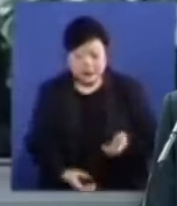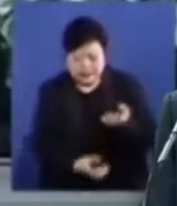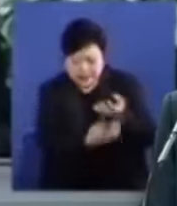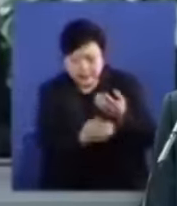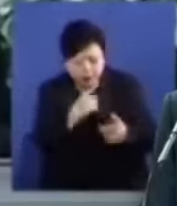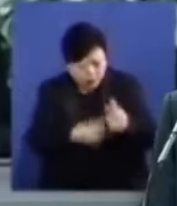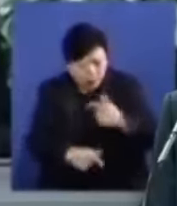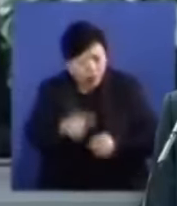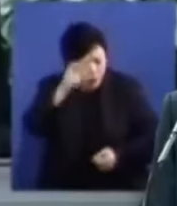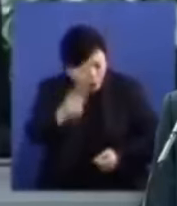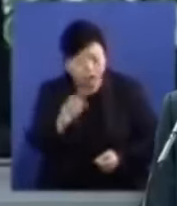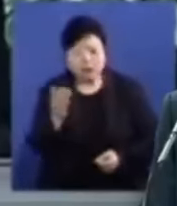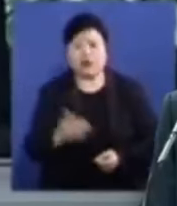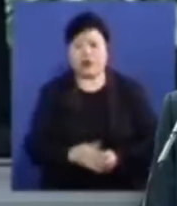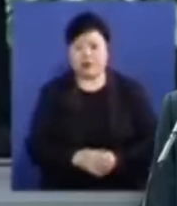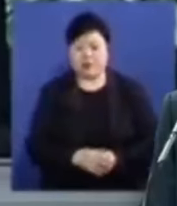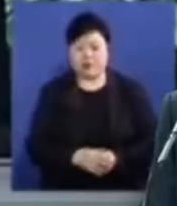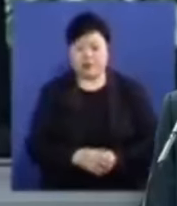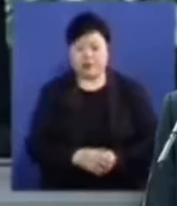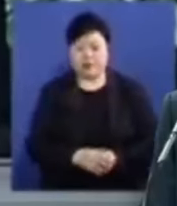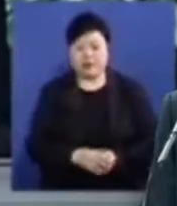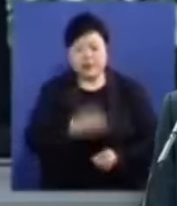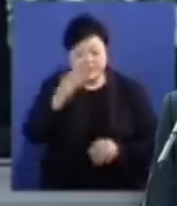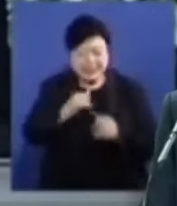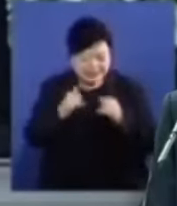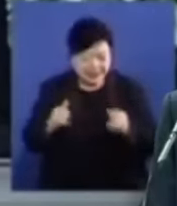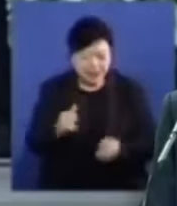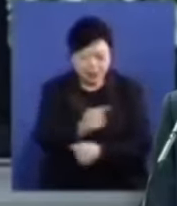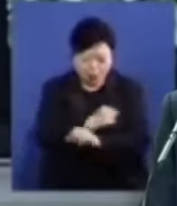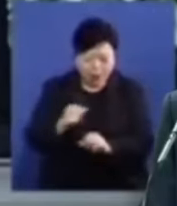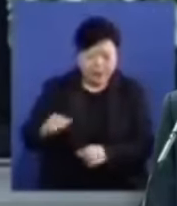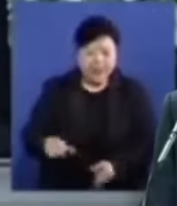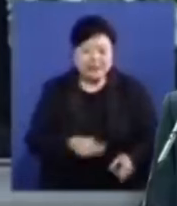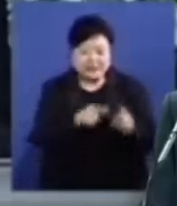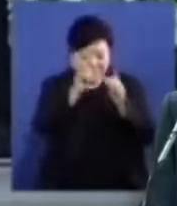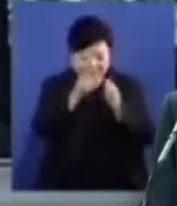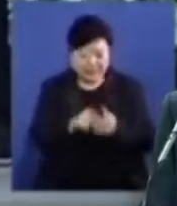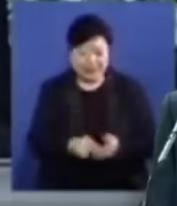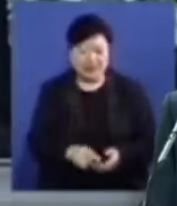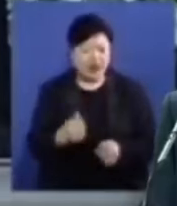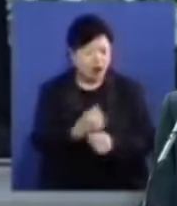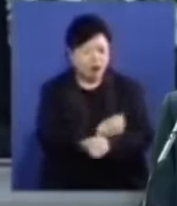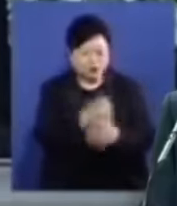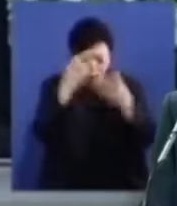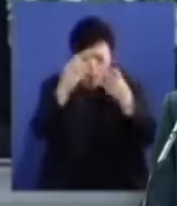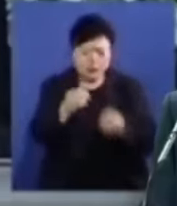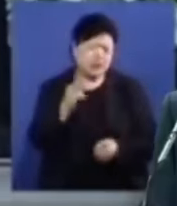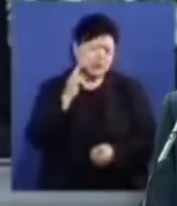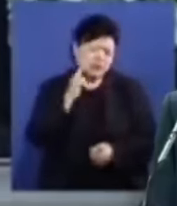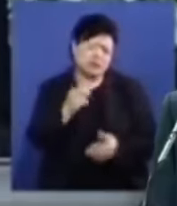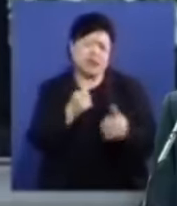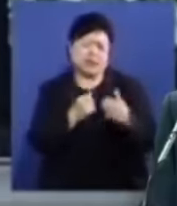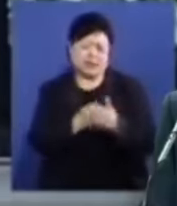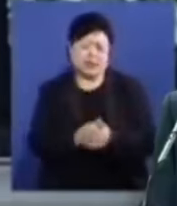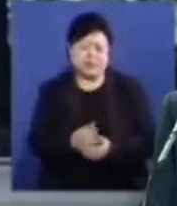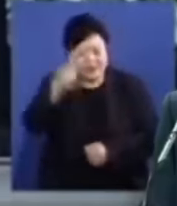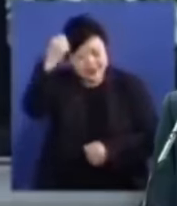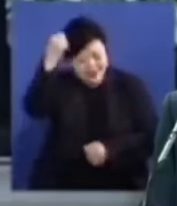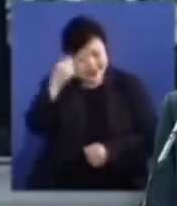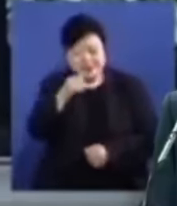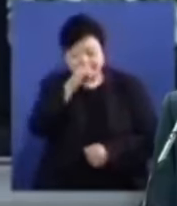계란입니다. 그럼 왜냐? 이스라엘 백성이 광야를 지나오면서 엄청나게 고생을 했다는 것을 잊지